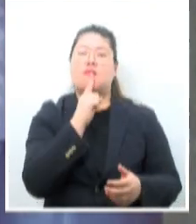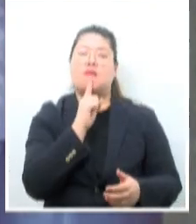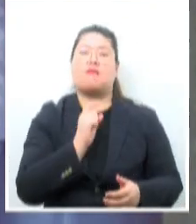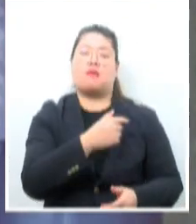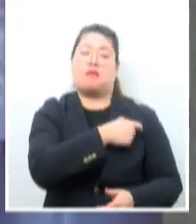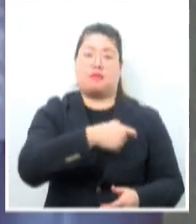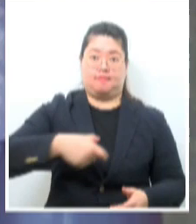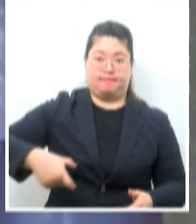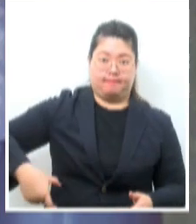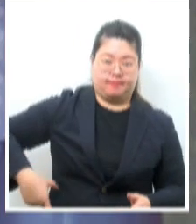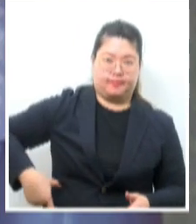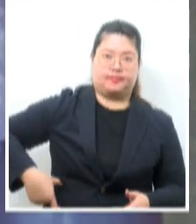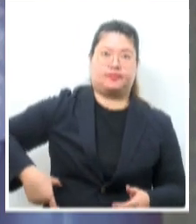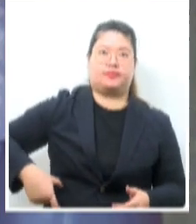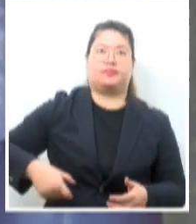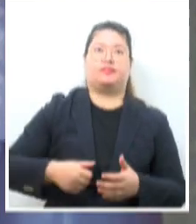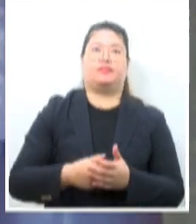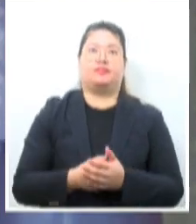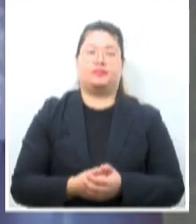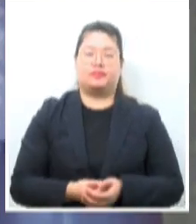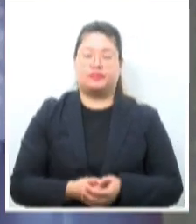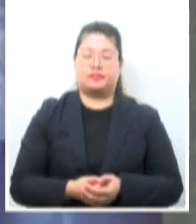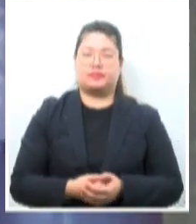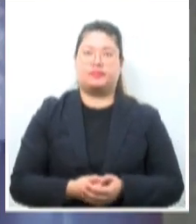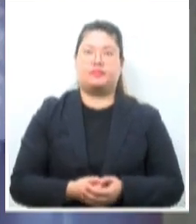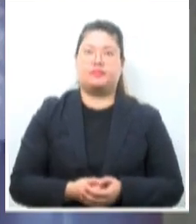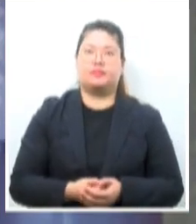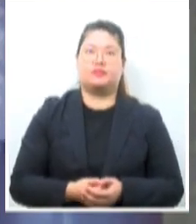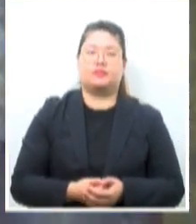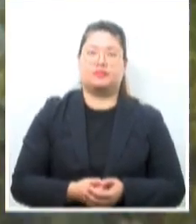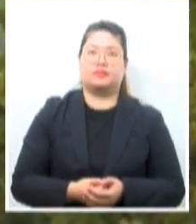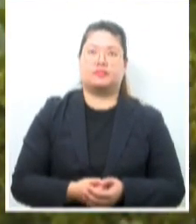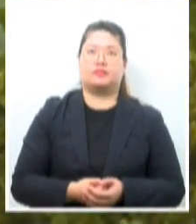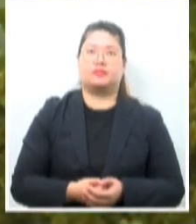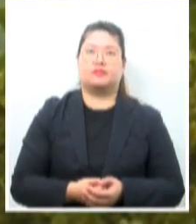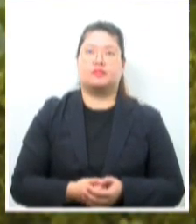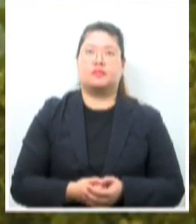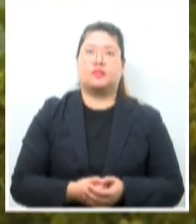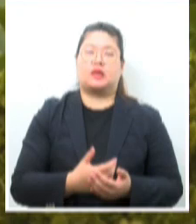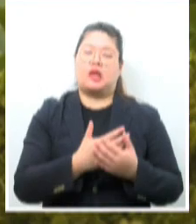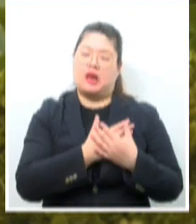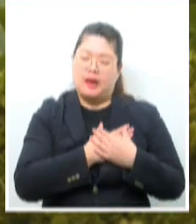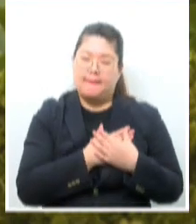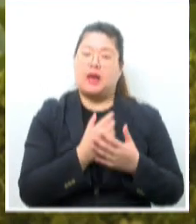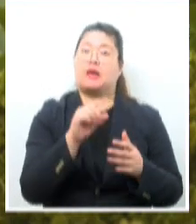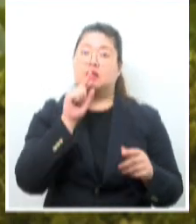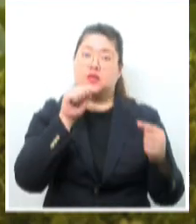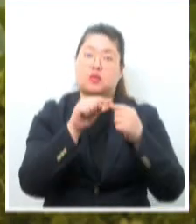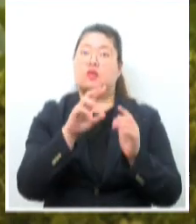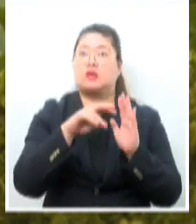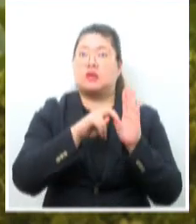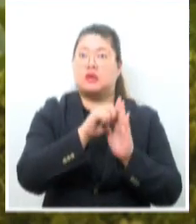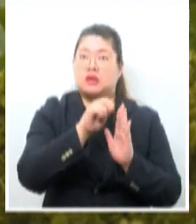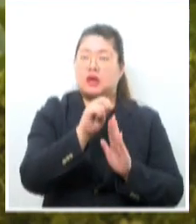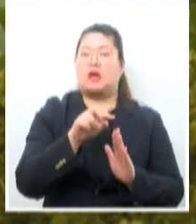ราชเจ้ากรมสมเด็จพระเทพรัตนราชสุดาสยามบรมราชกุมารีรักป่าน่านจึงเป็นโครงการที่เปรียบเสมือนหนท